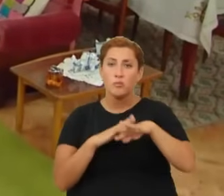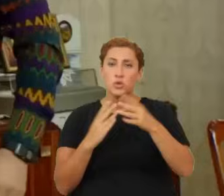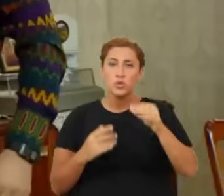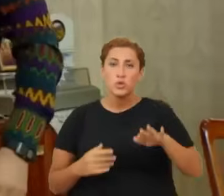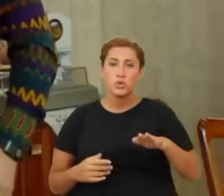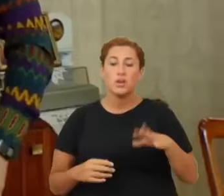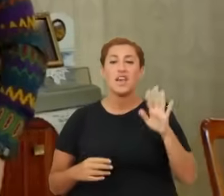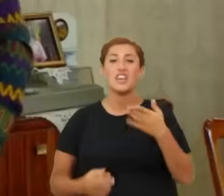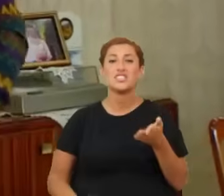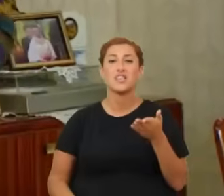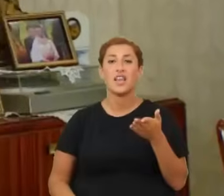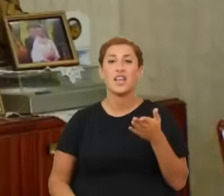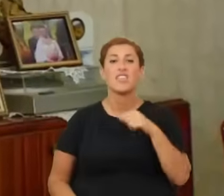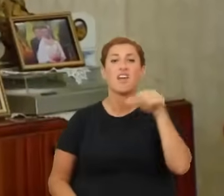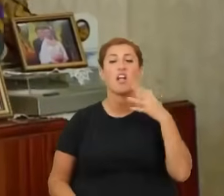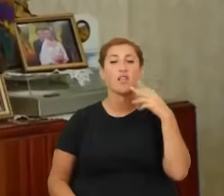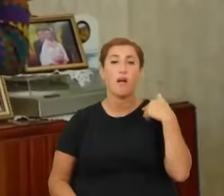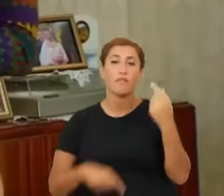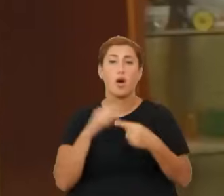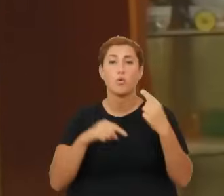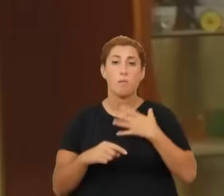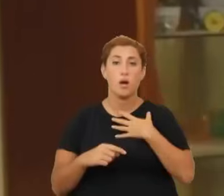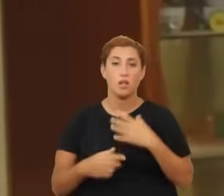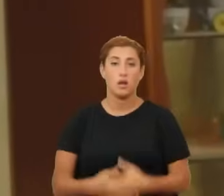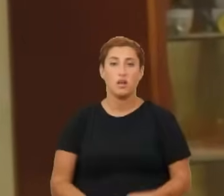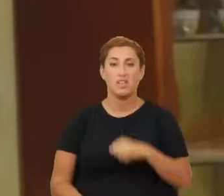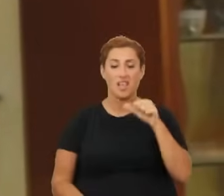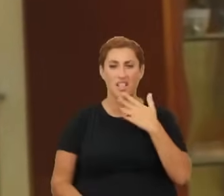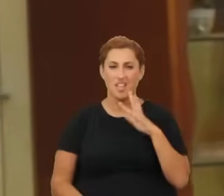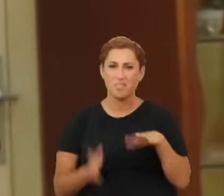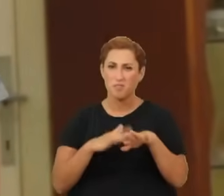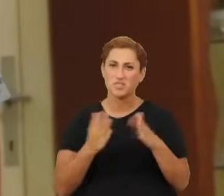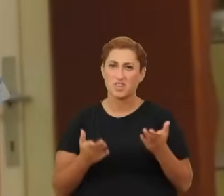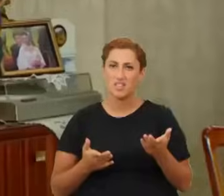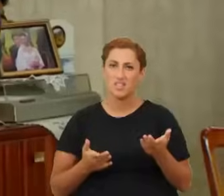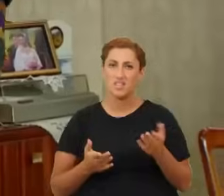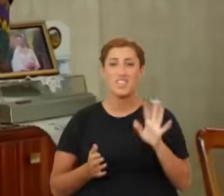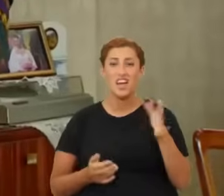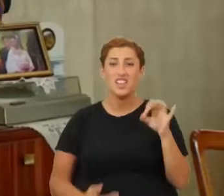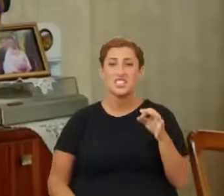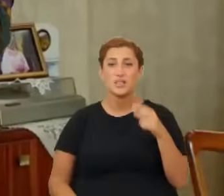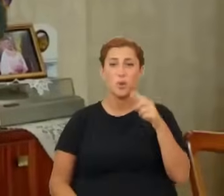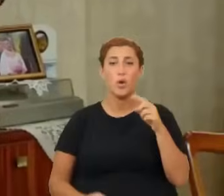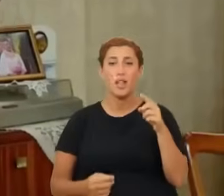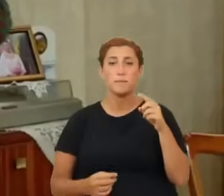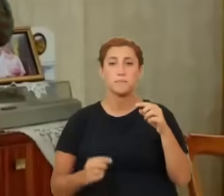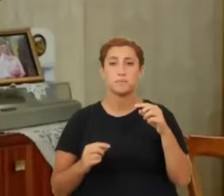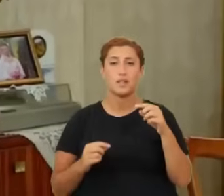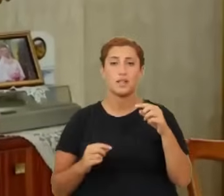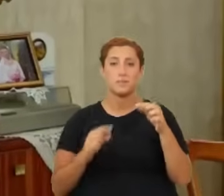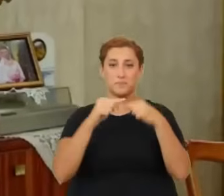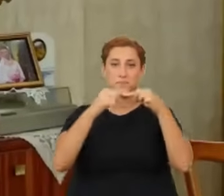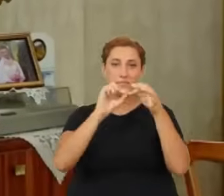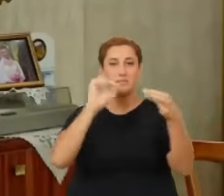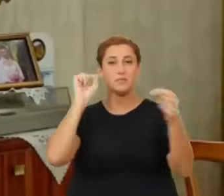yapıyorsun? Ya şey ya. Yağlı kağıt arıyorum hala. Yağlı kağıt mı? Ne yapacaksın yağlı kağıt? Ya işte böyle böyle mermi.